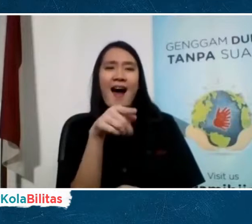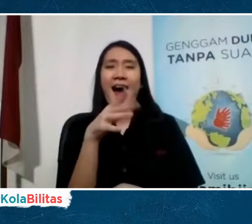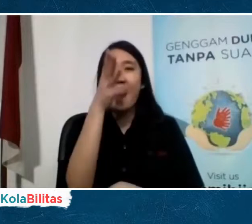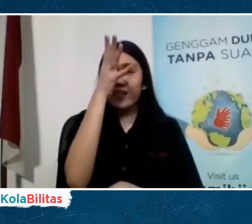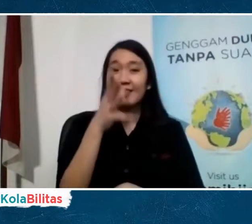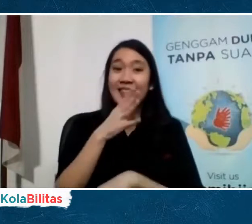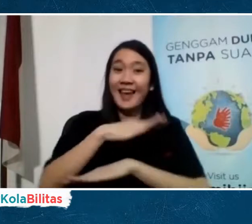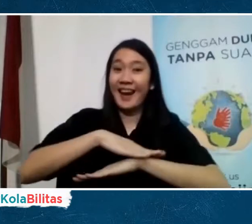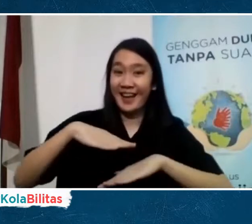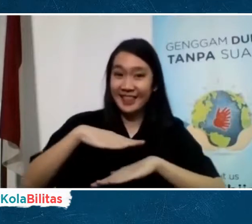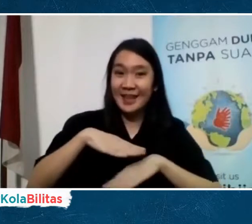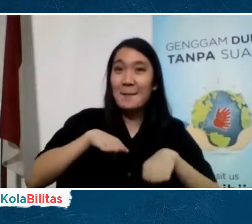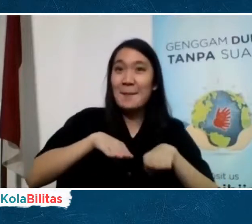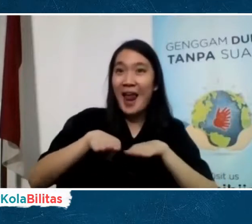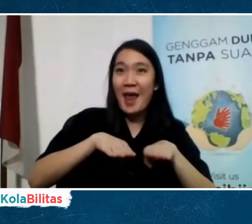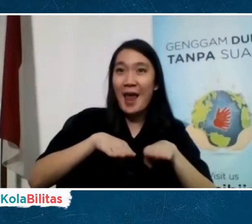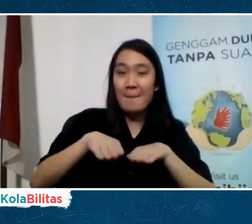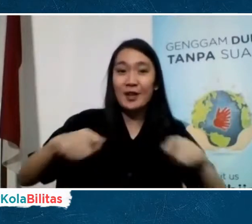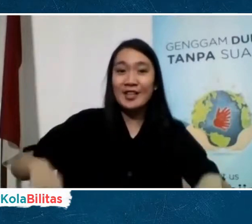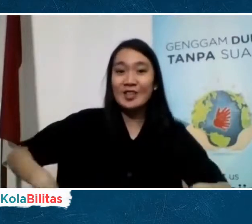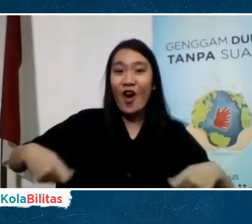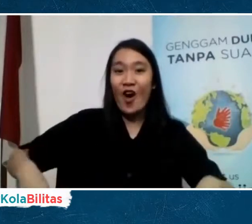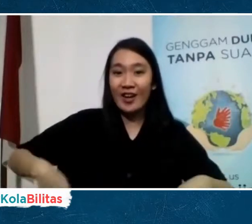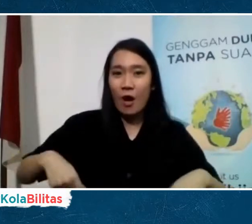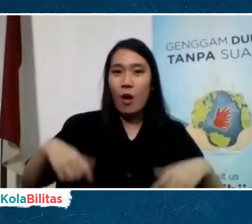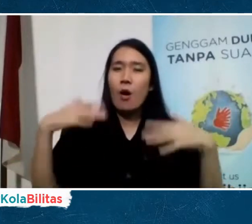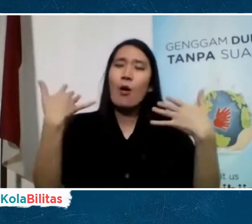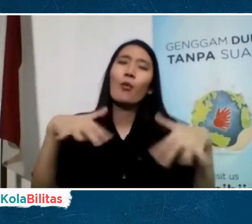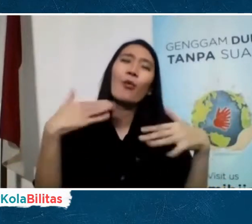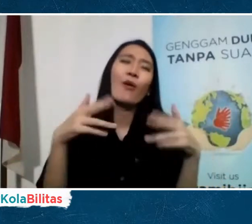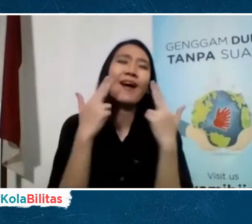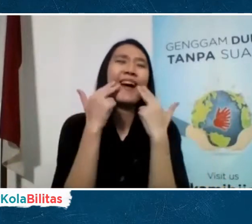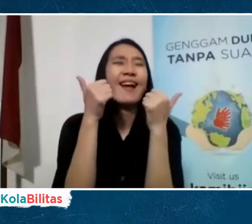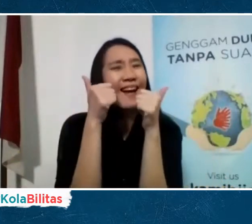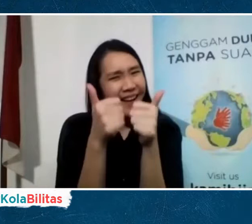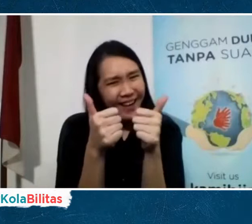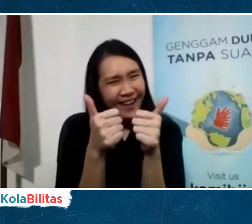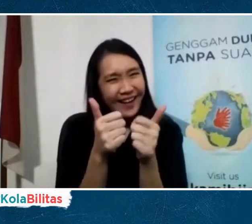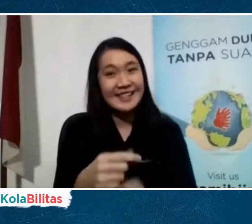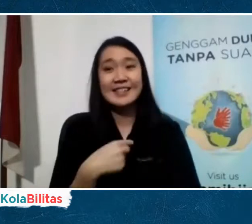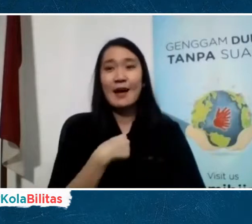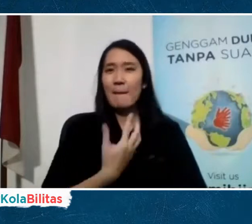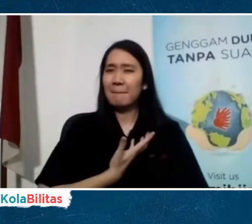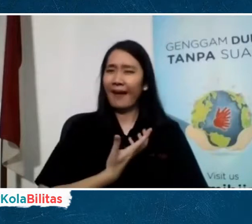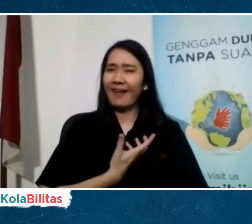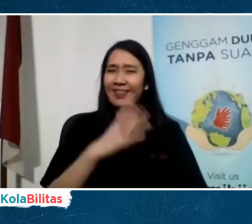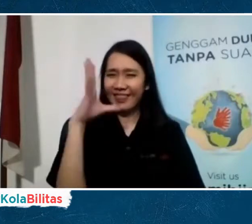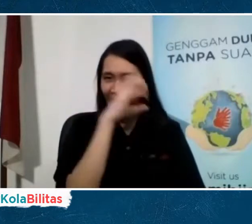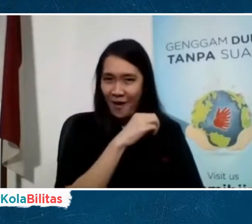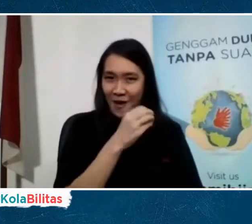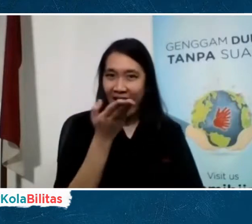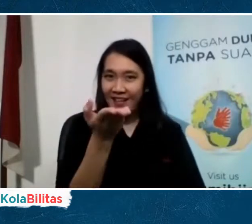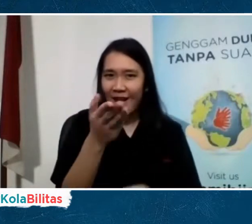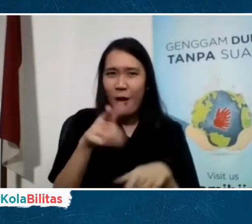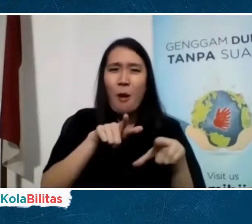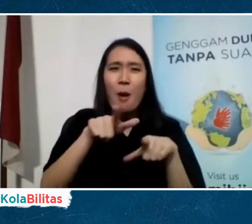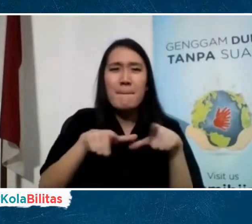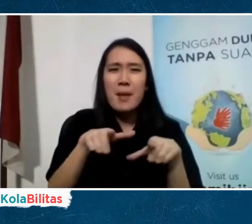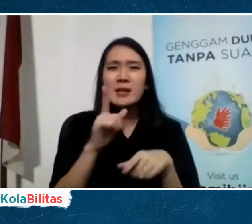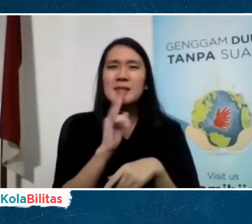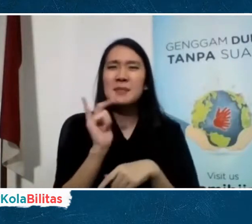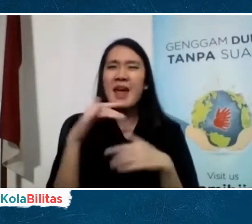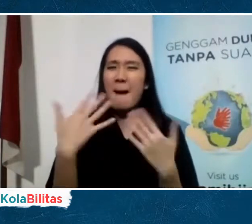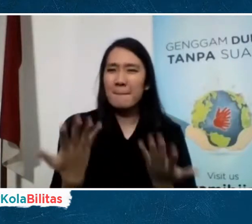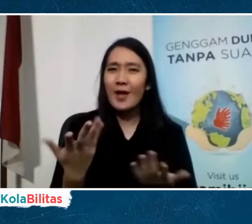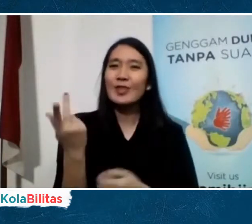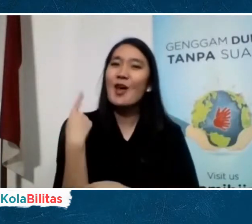Tadi bilang atlet balap kursi roda ya. Wow, keren. Saya mau tahu,